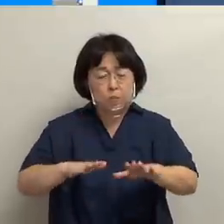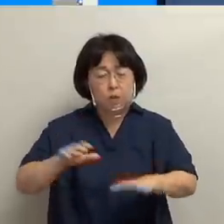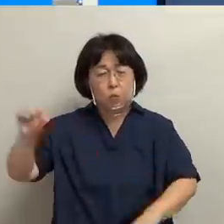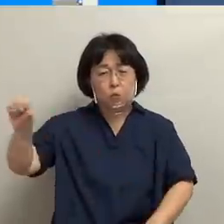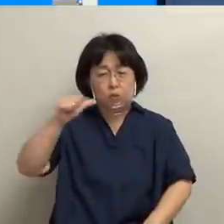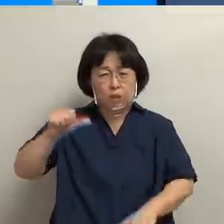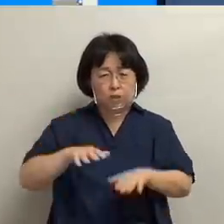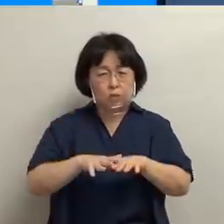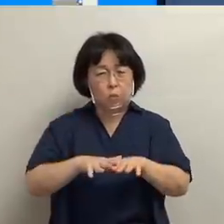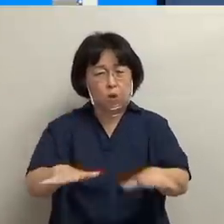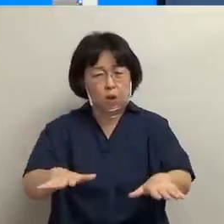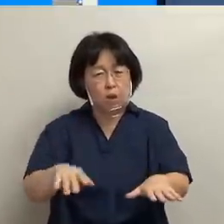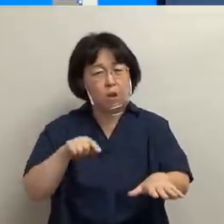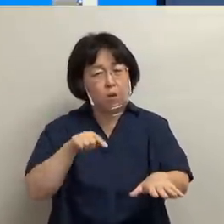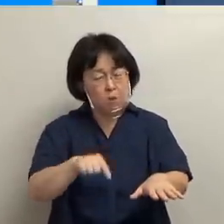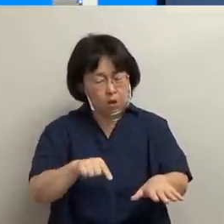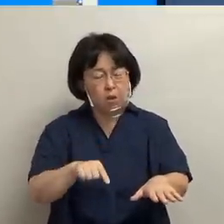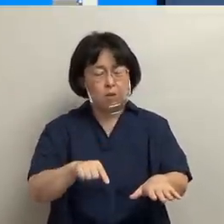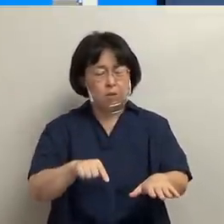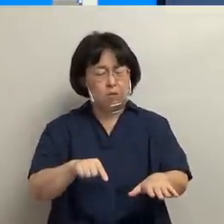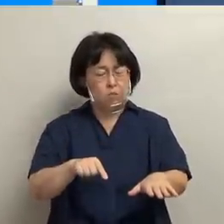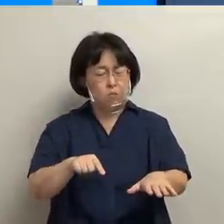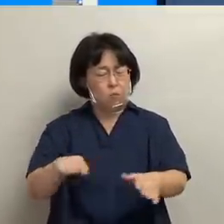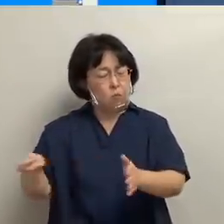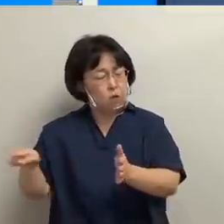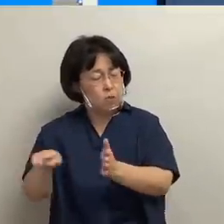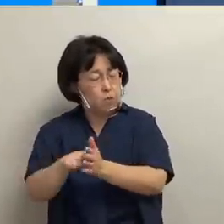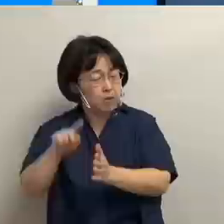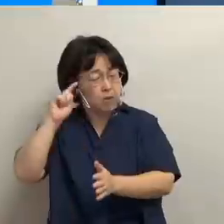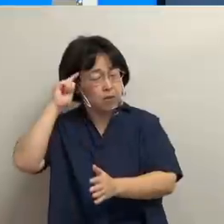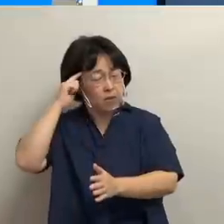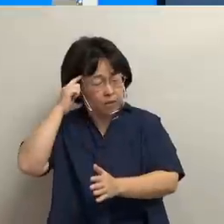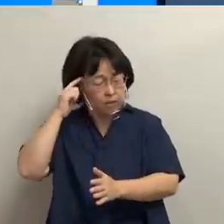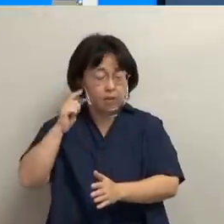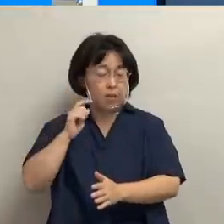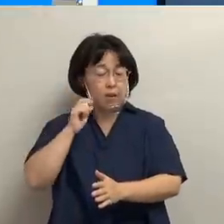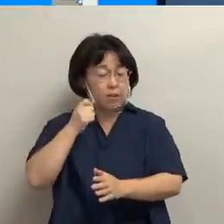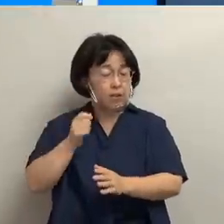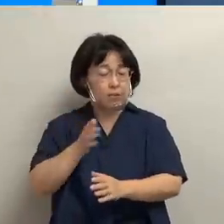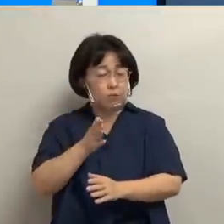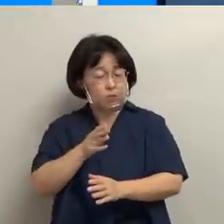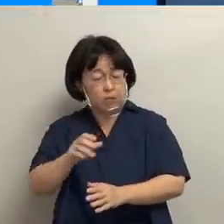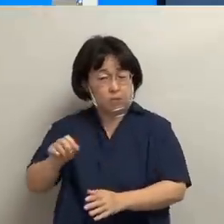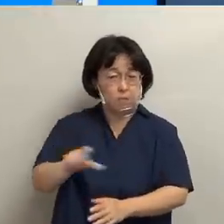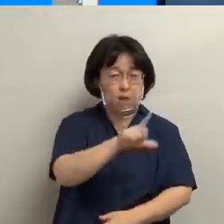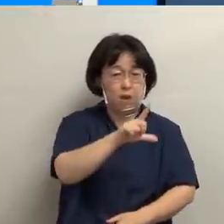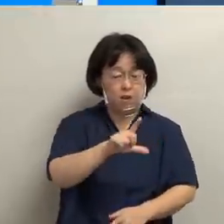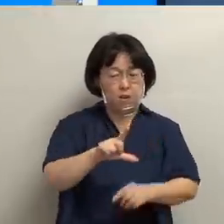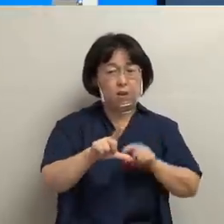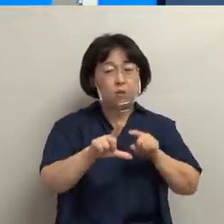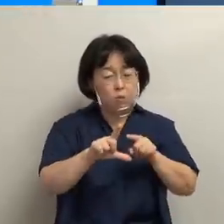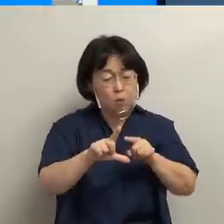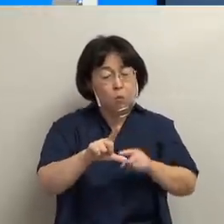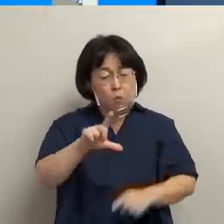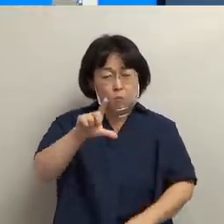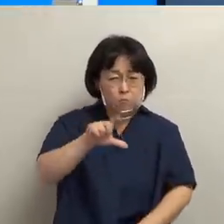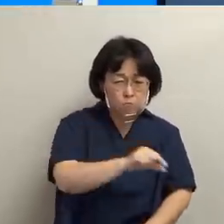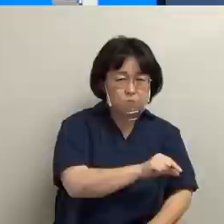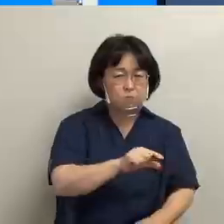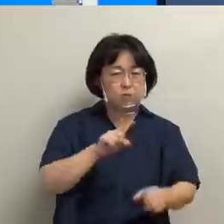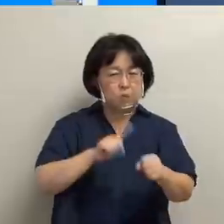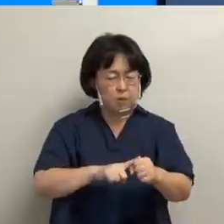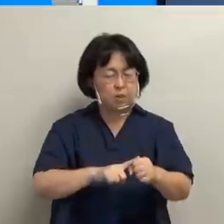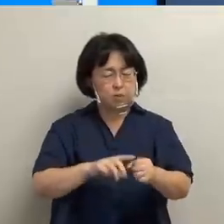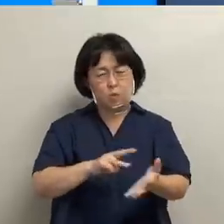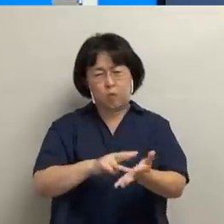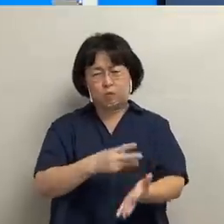波今まで考えられなかったようなまあ大きな波ですけどもこれを抑えるためにはですねやはりワクチン接種を